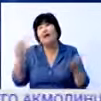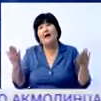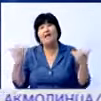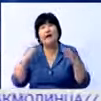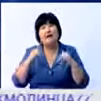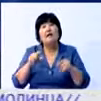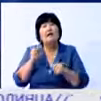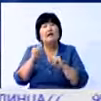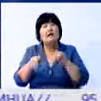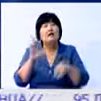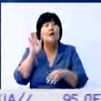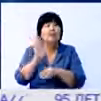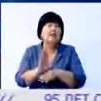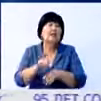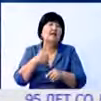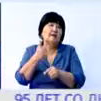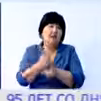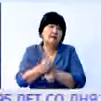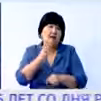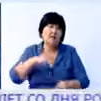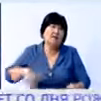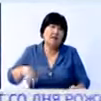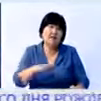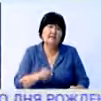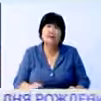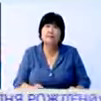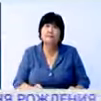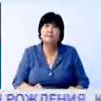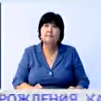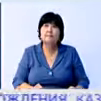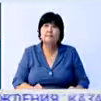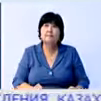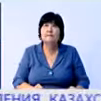поручения даны в послании главы государства.